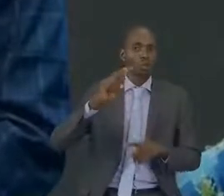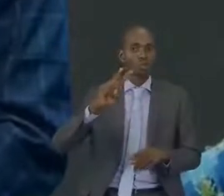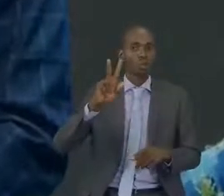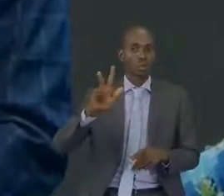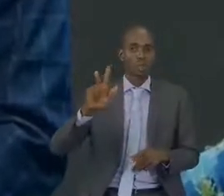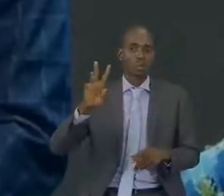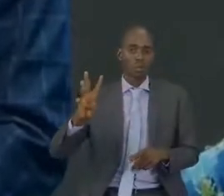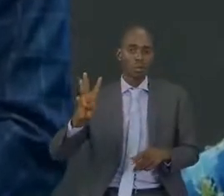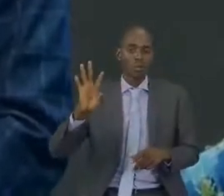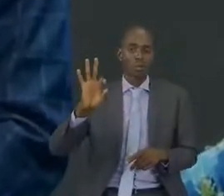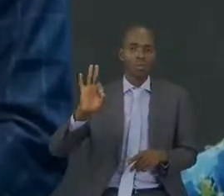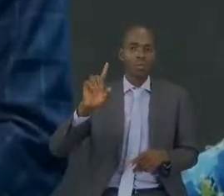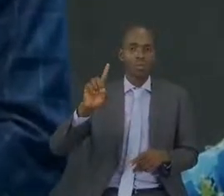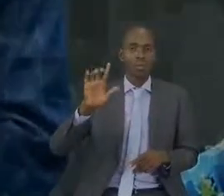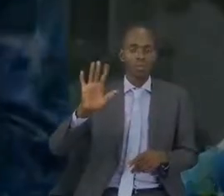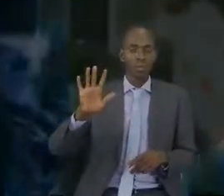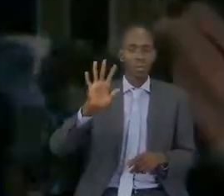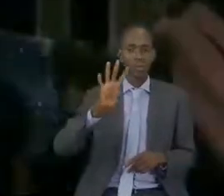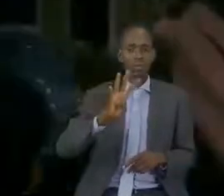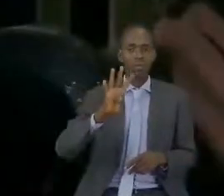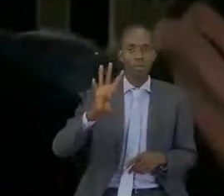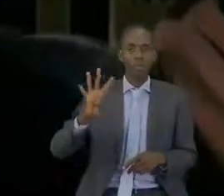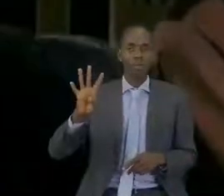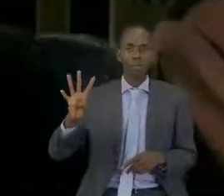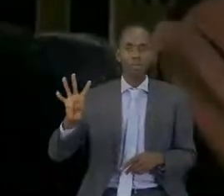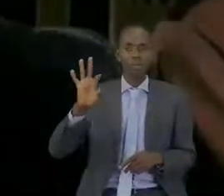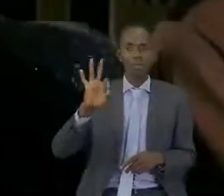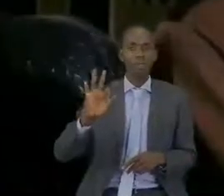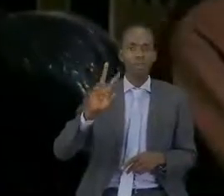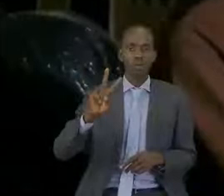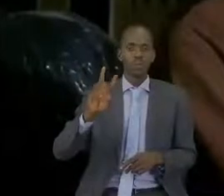44, 92, 63.